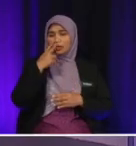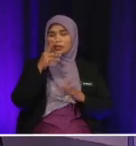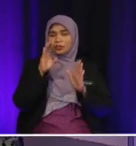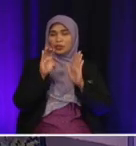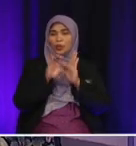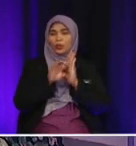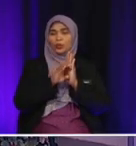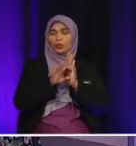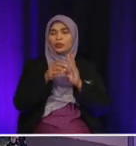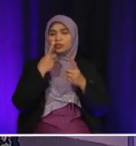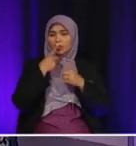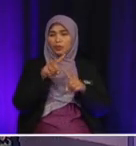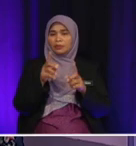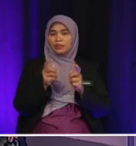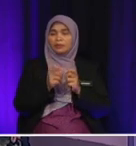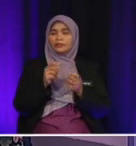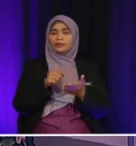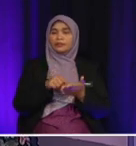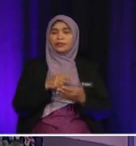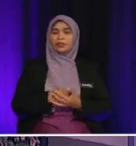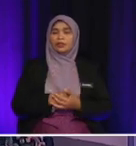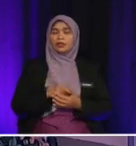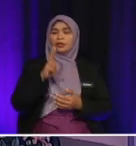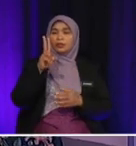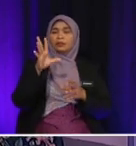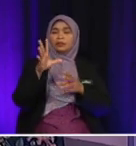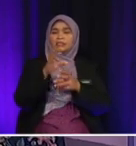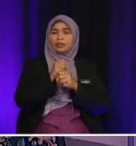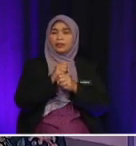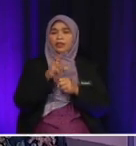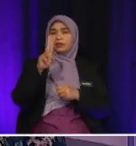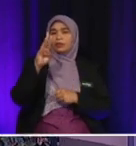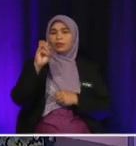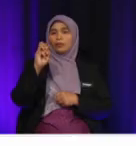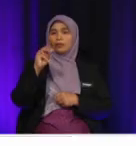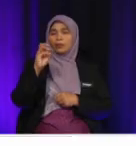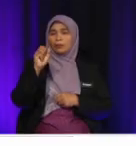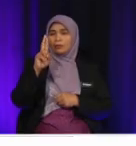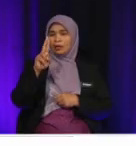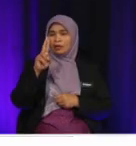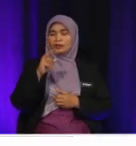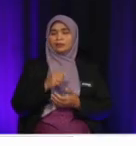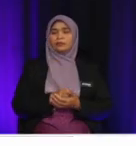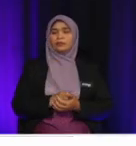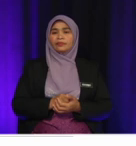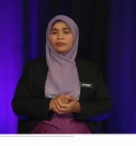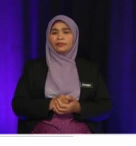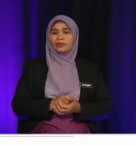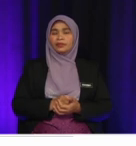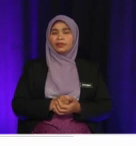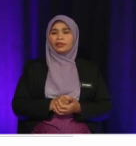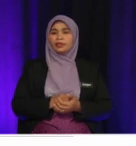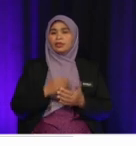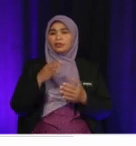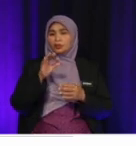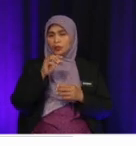jawapannya seperti ini dua pencapaian Saidina Umar al-khattab pastikan anda tulis dulu kenyataan itu ya Kemudian Anda